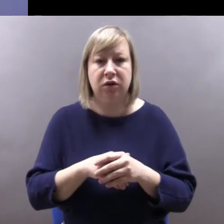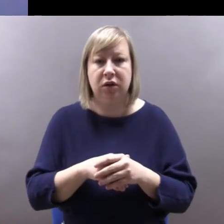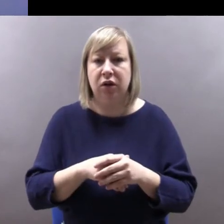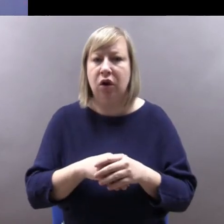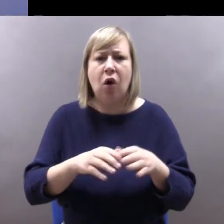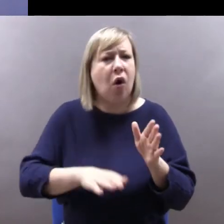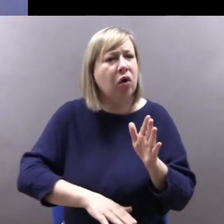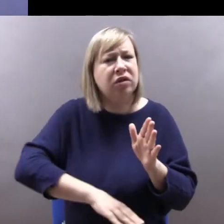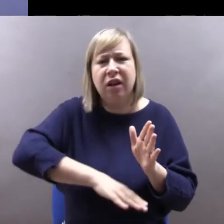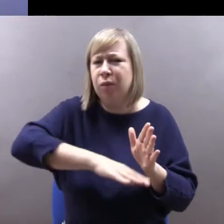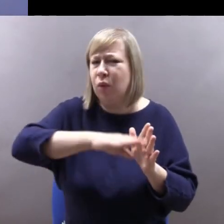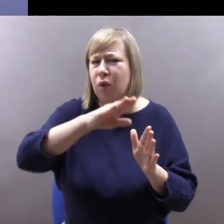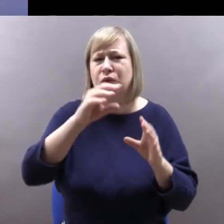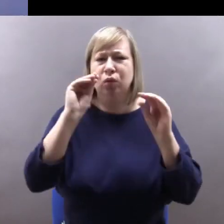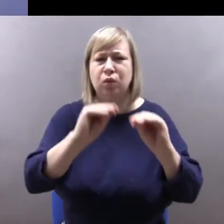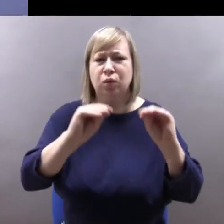od najmłodszych lat,